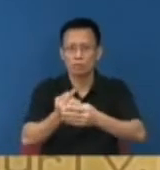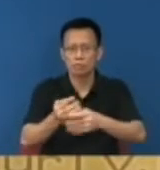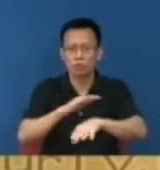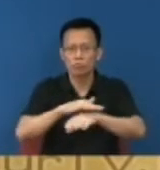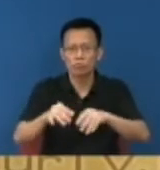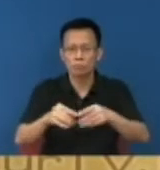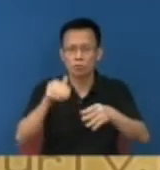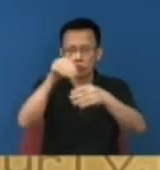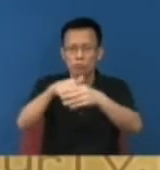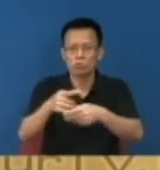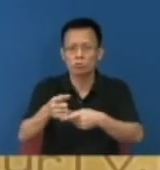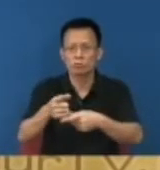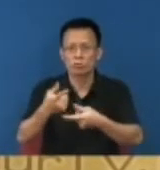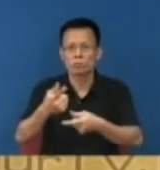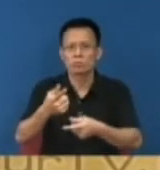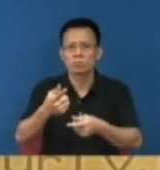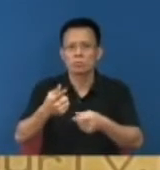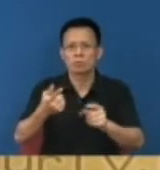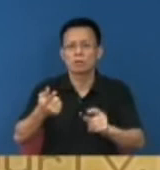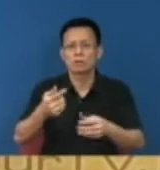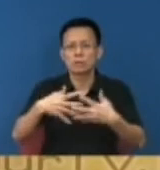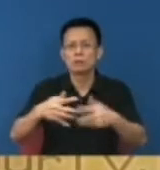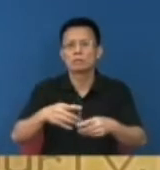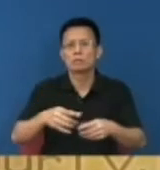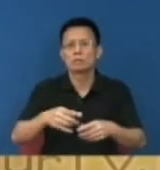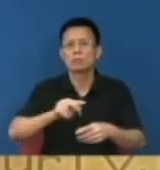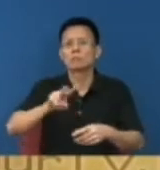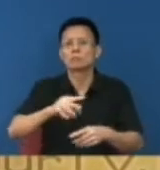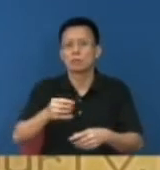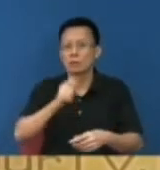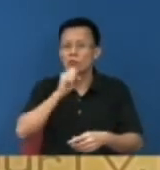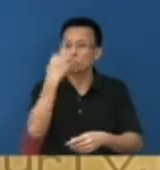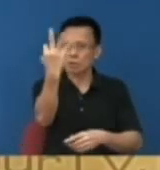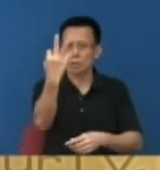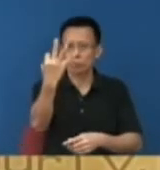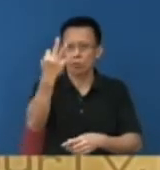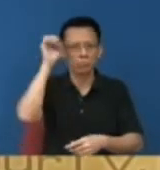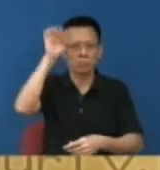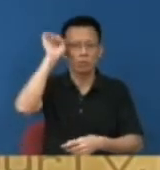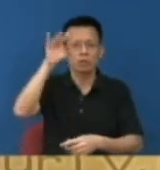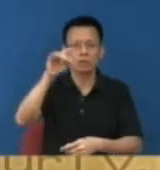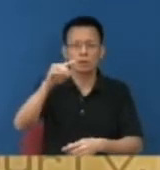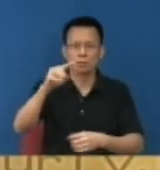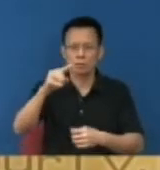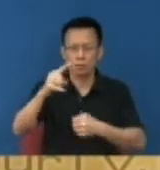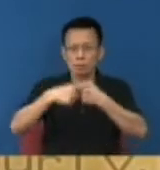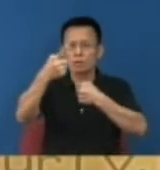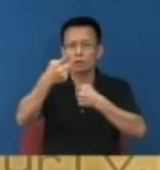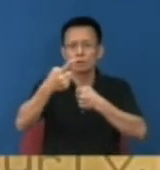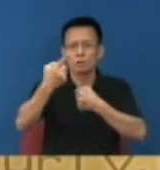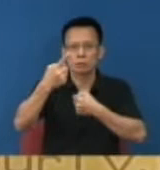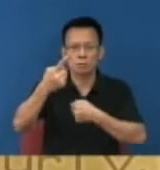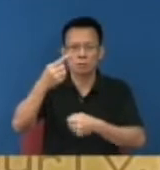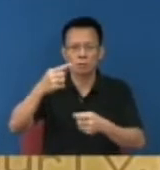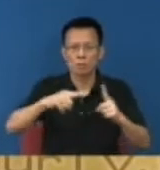會，異曲同工。當日怎樣呢？有三個動議，一個呢就是民建聯提出嚟譴